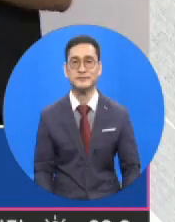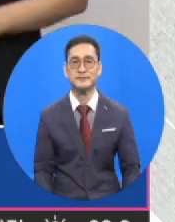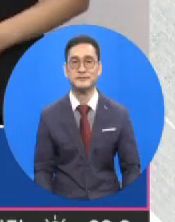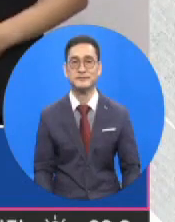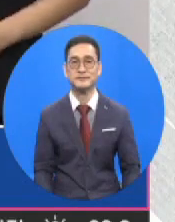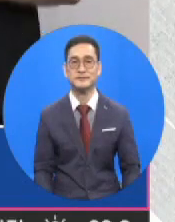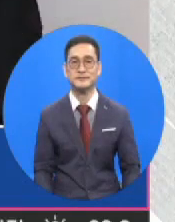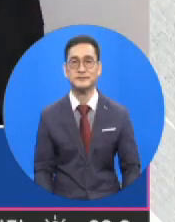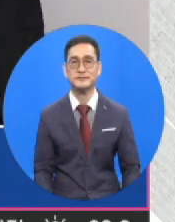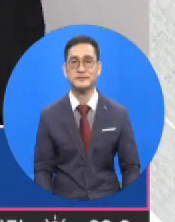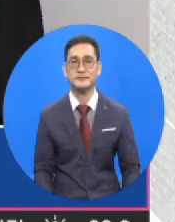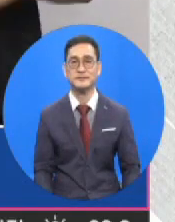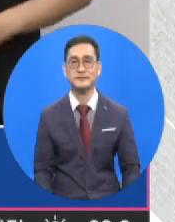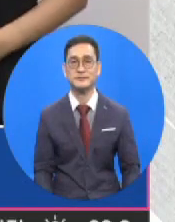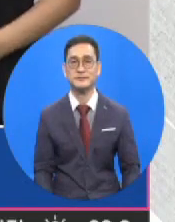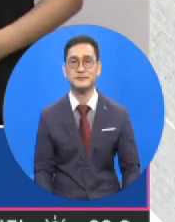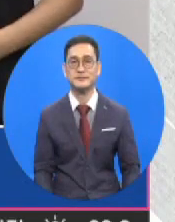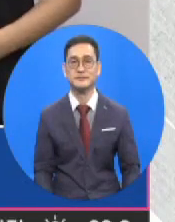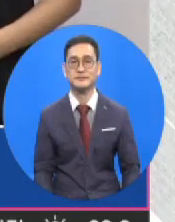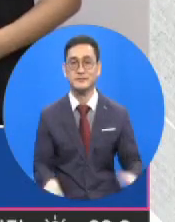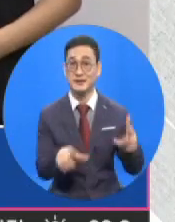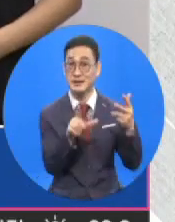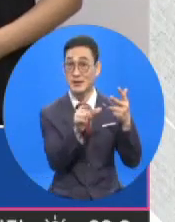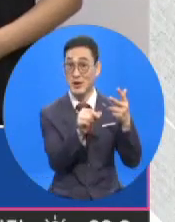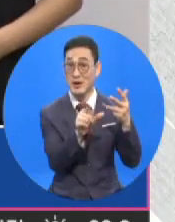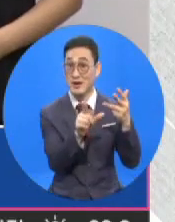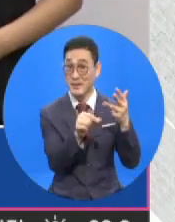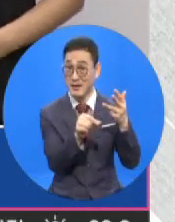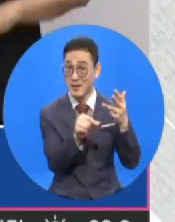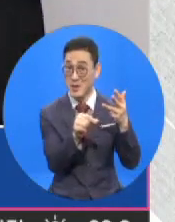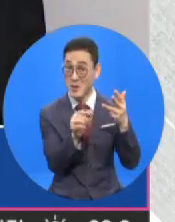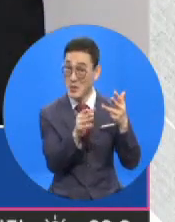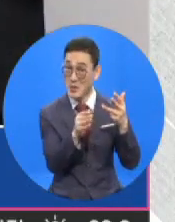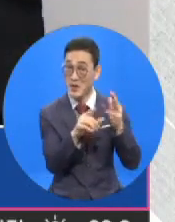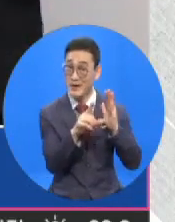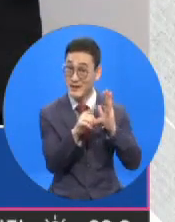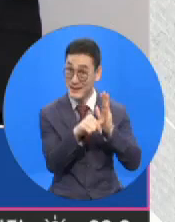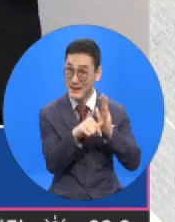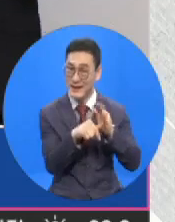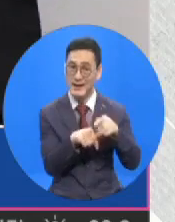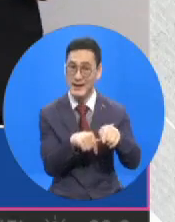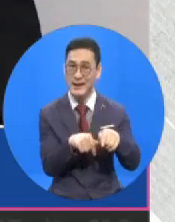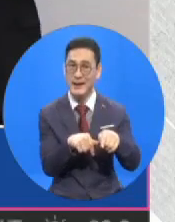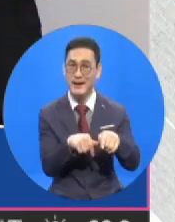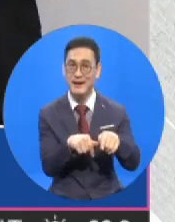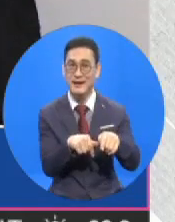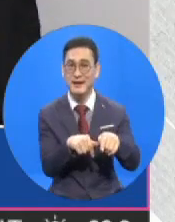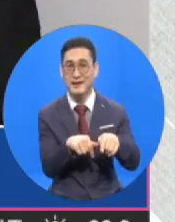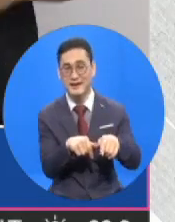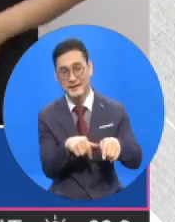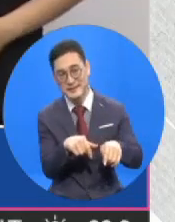8월 초에 들어오면서 굉장히 소규모 감염들이 급격히 퍼졌었는데 충분히 대응하지 못한 정부의 뭐